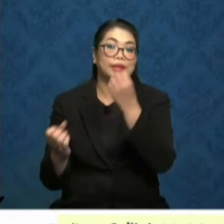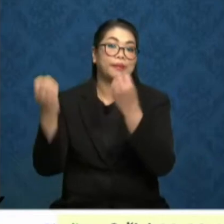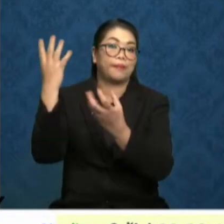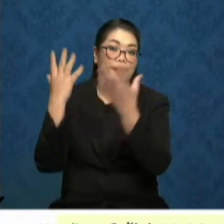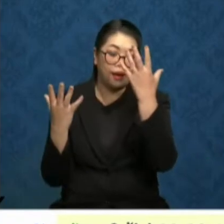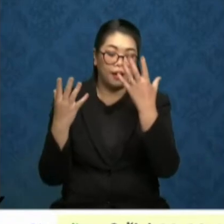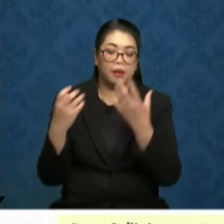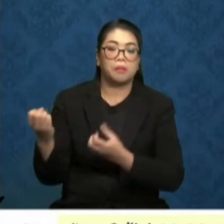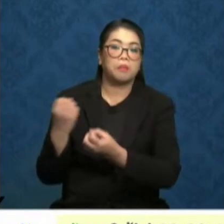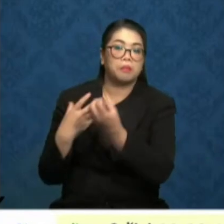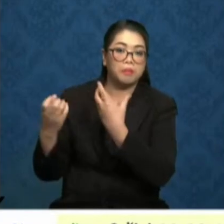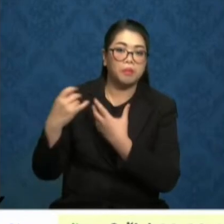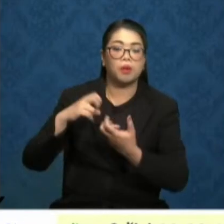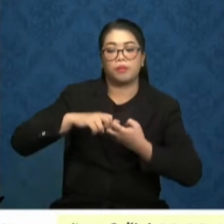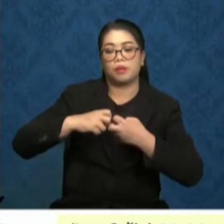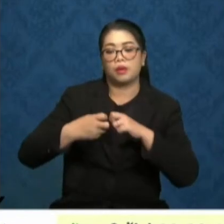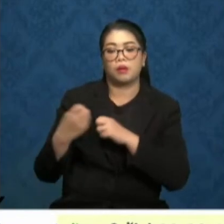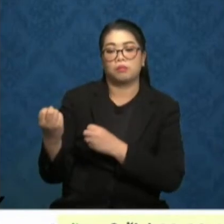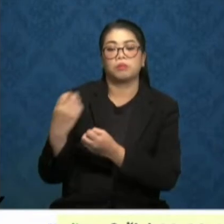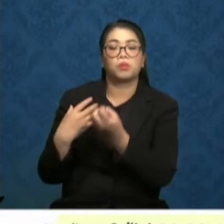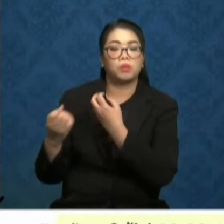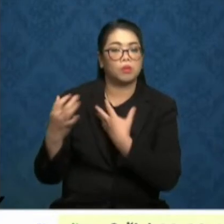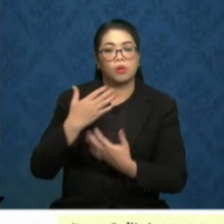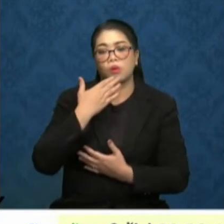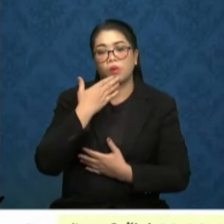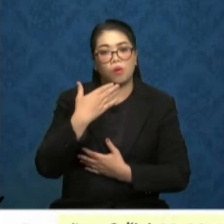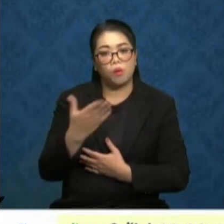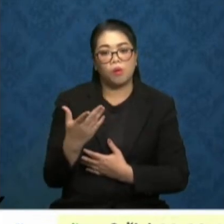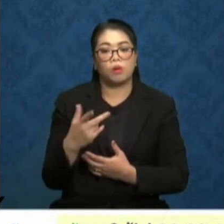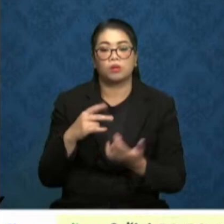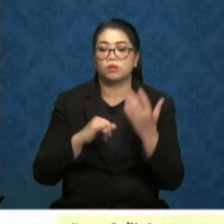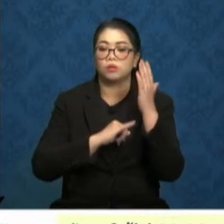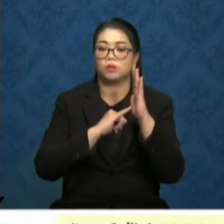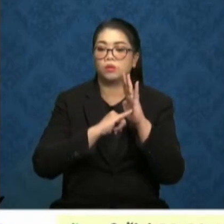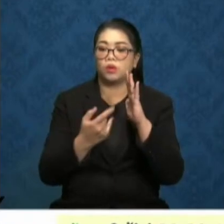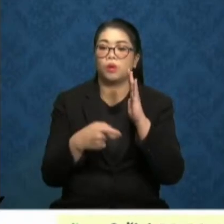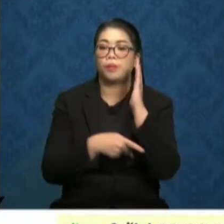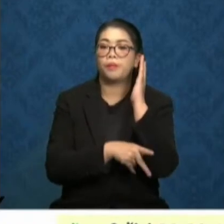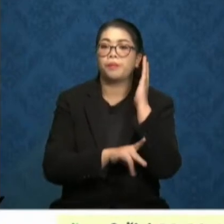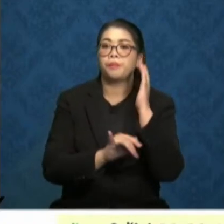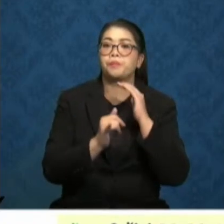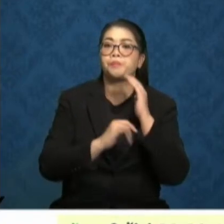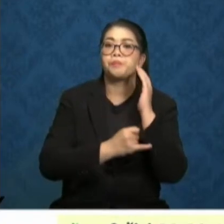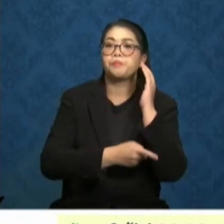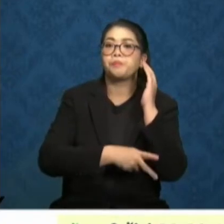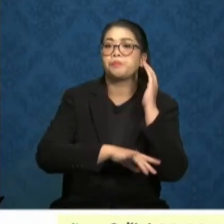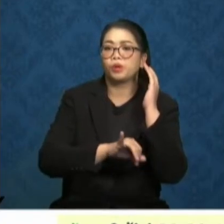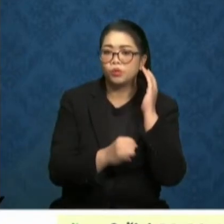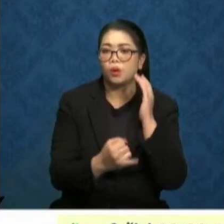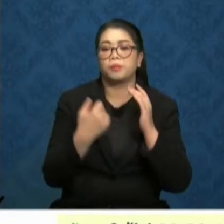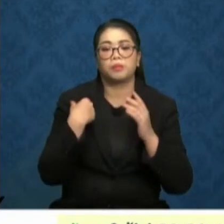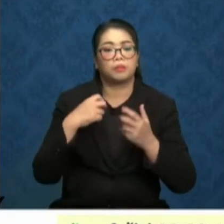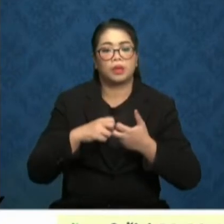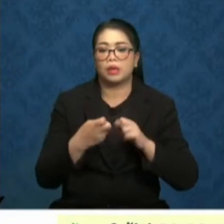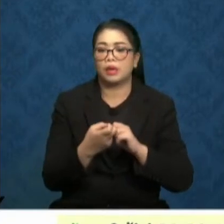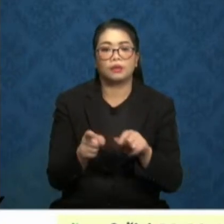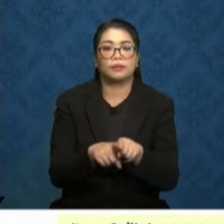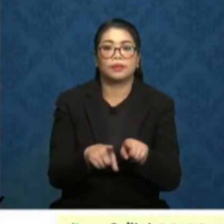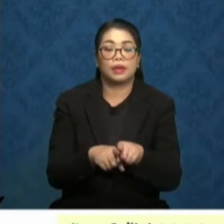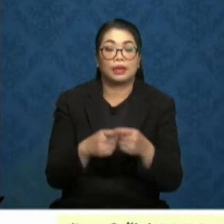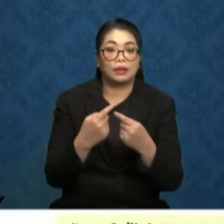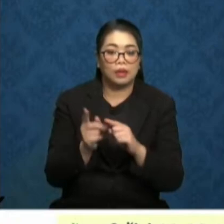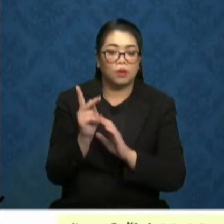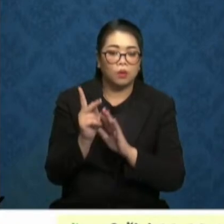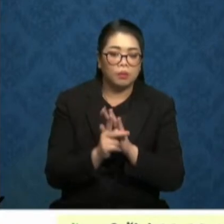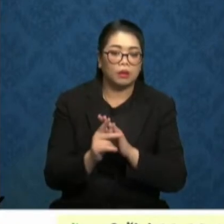บทราบปัญหามามาหลายเรื่องนะครับแม้กทั่ทจัหัดประจบครีขันทผมอยู่ก็มปัหาเรองนี้แต่วาใเมอกฎ